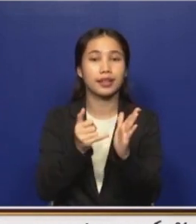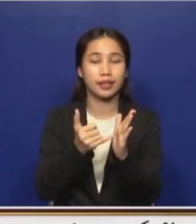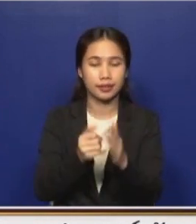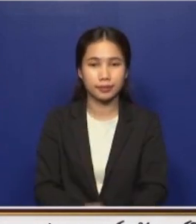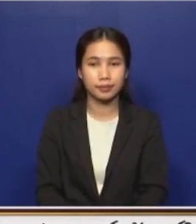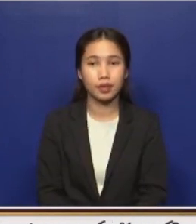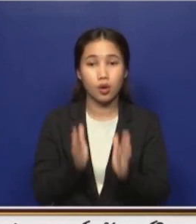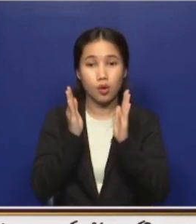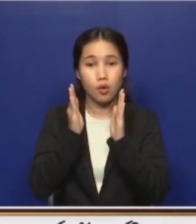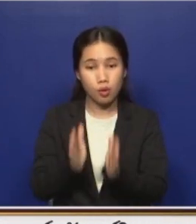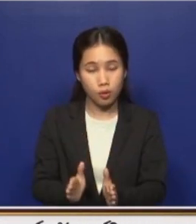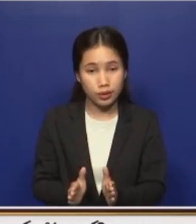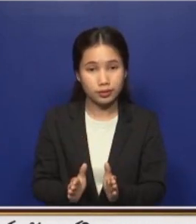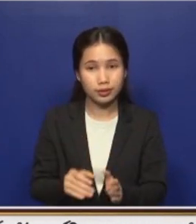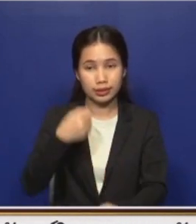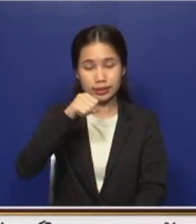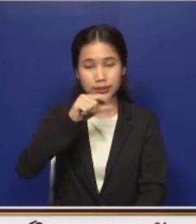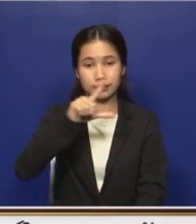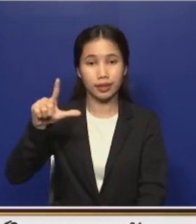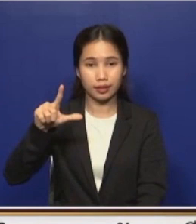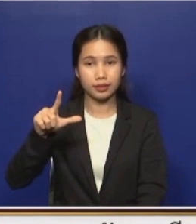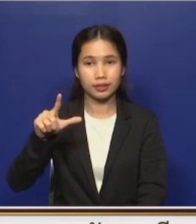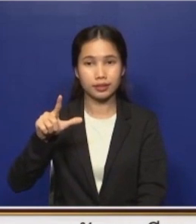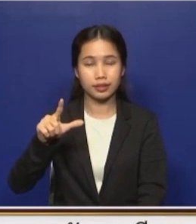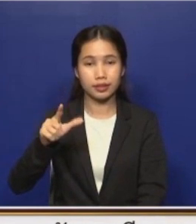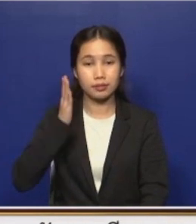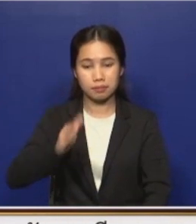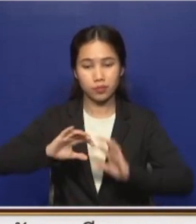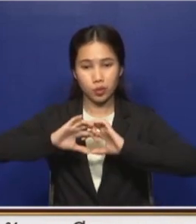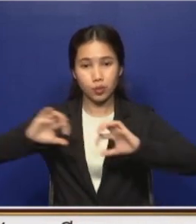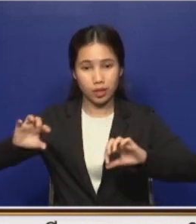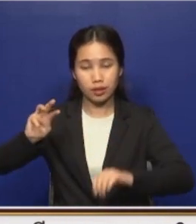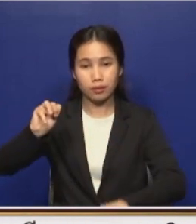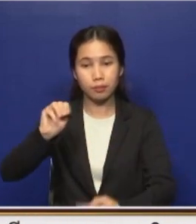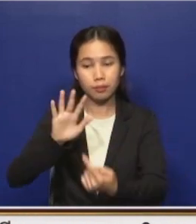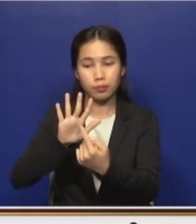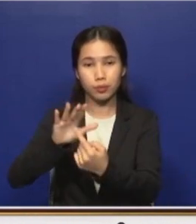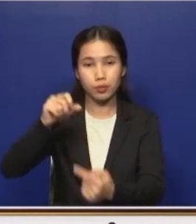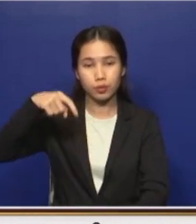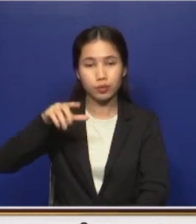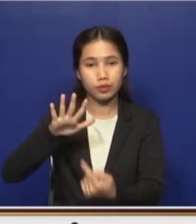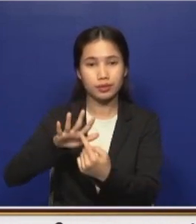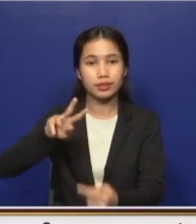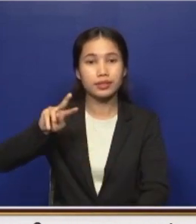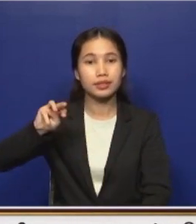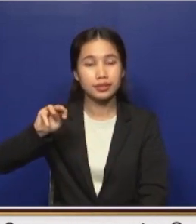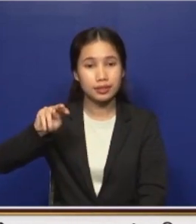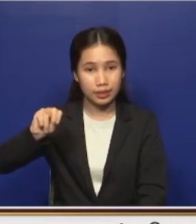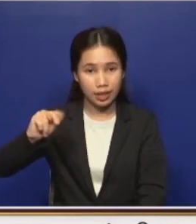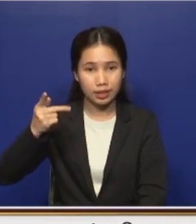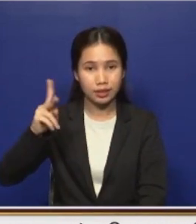องอยู่แต่อย่าลืมนะมูซานคิงพัฒนาพันธุ์ทีหลังนะฮะแล้วขายได้แพงกว่า3เท่าตัวฮ